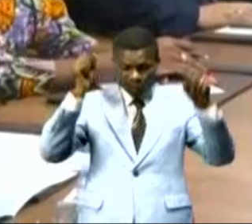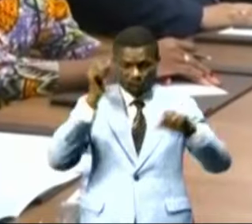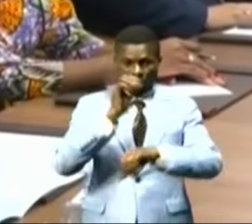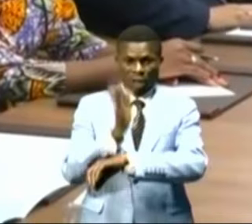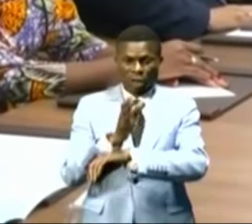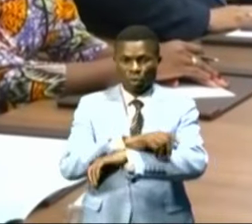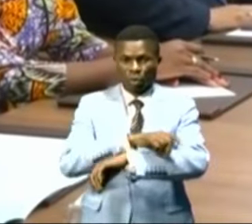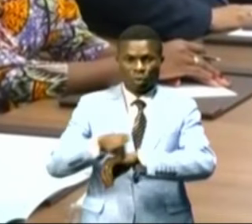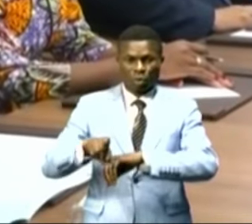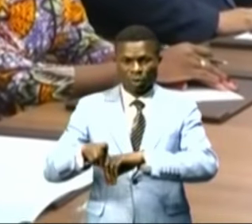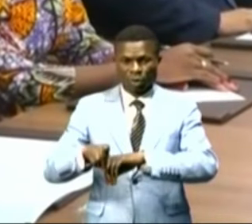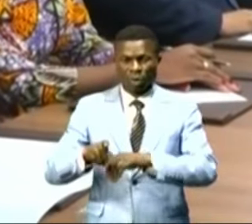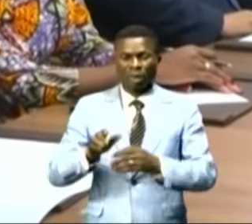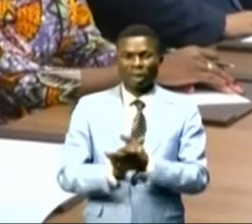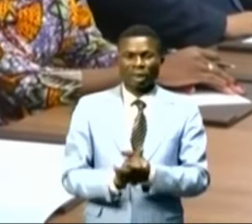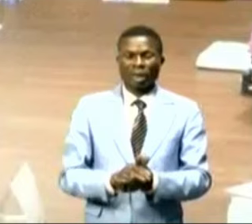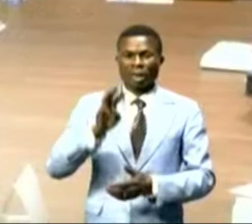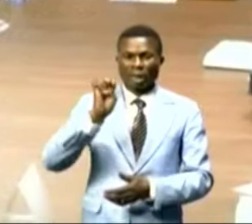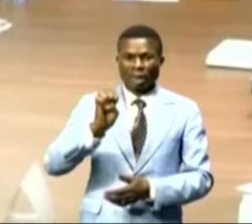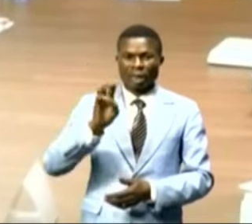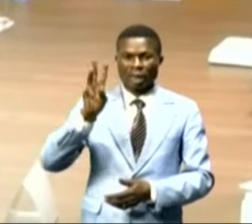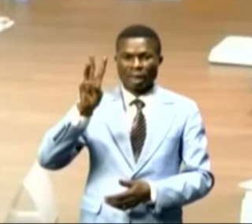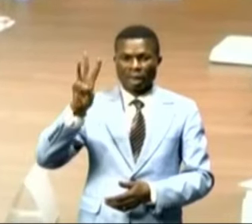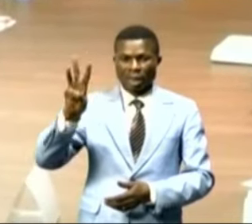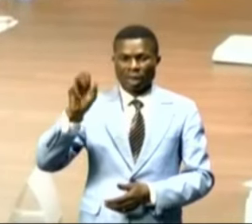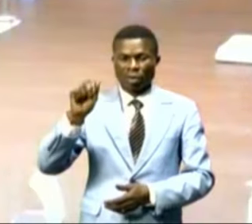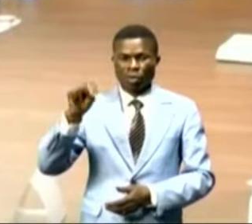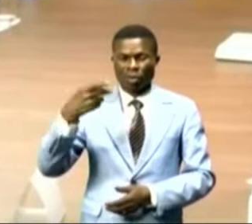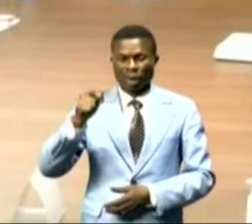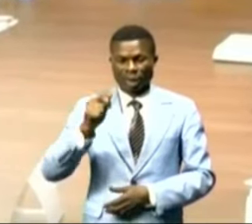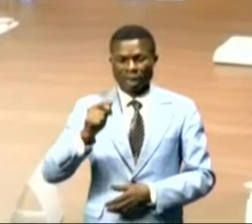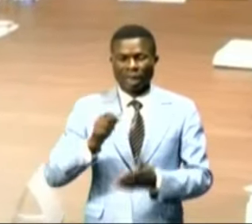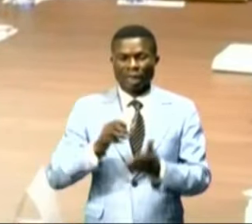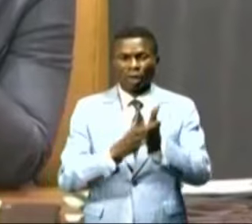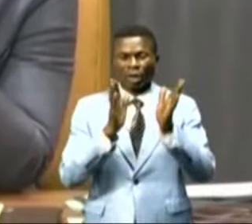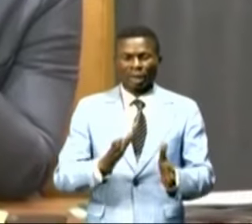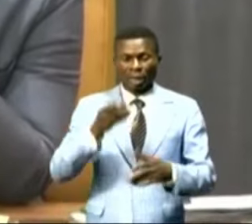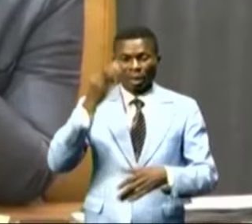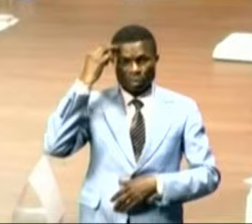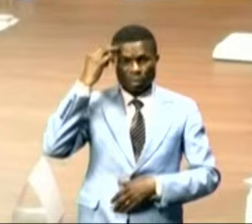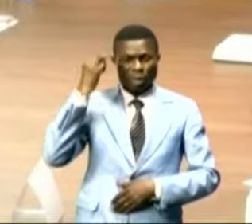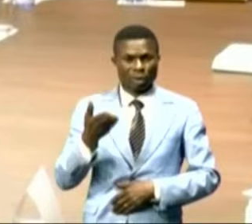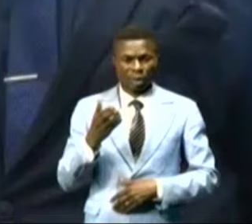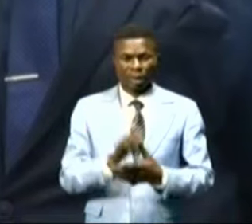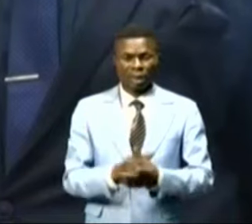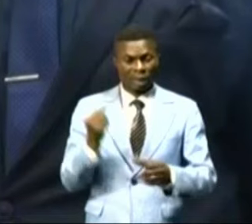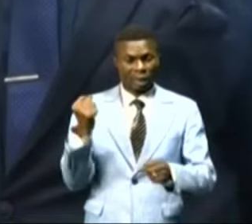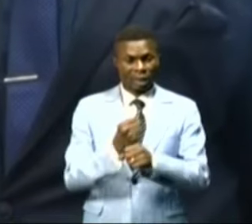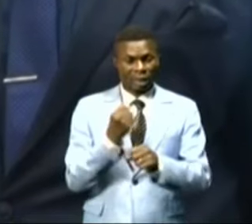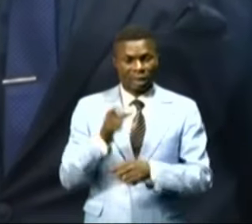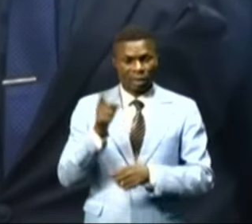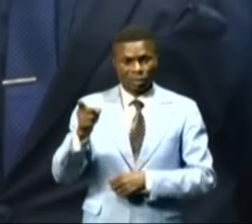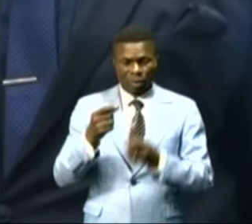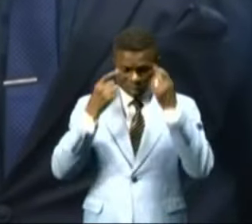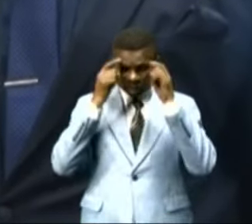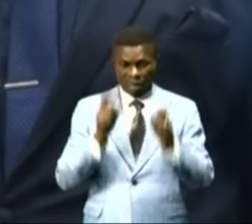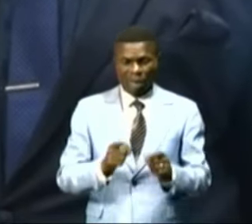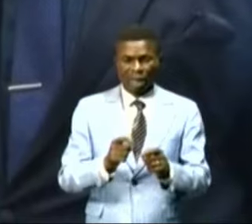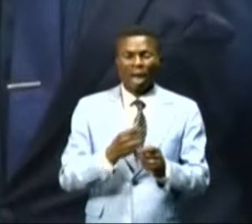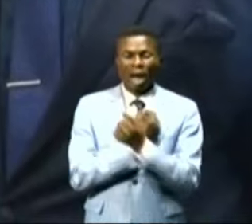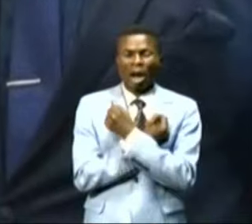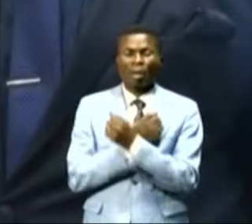d'administration, Bertrand Ewanga, est rassuré du leadership du ministre Jean-Lucien Boussa. Son style de travail et son engagement